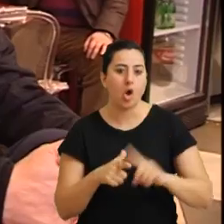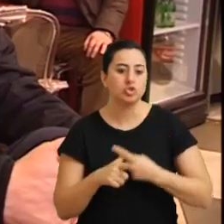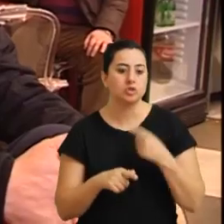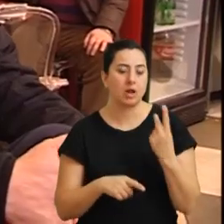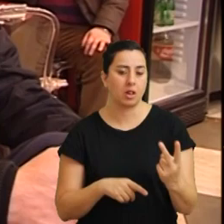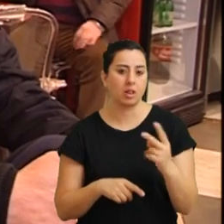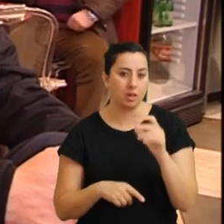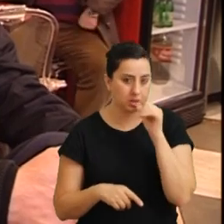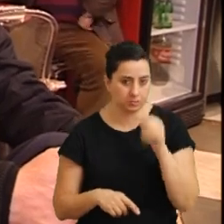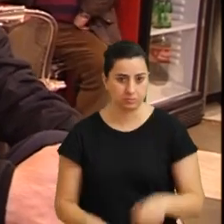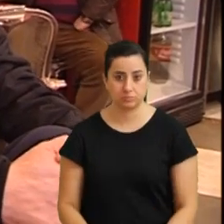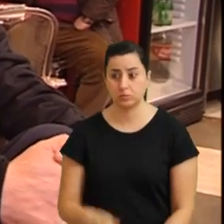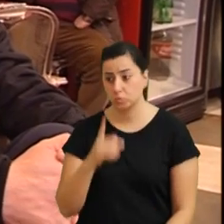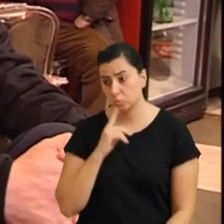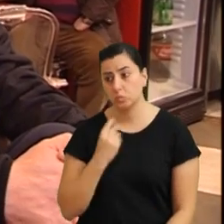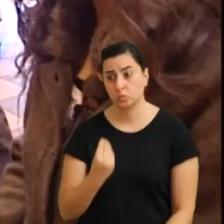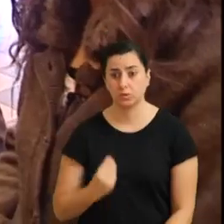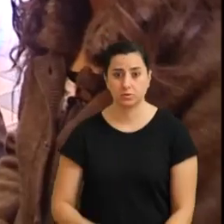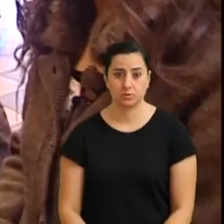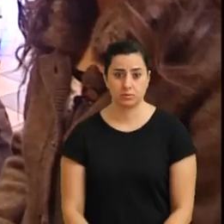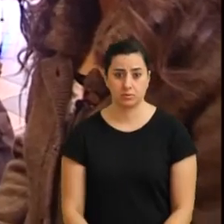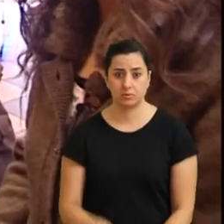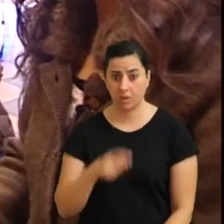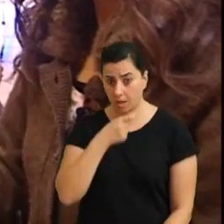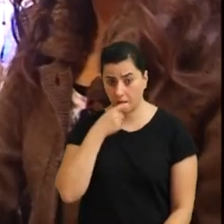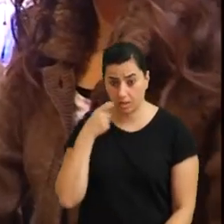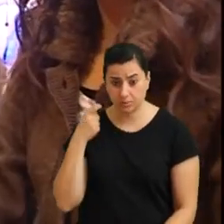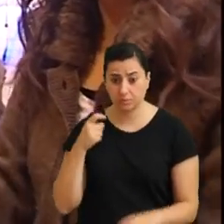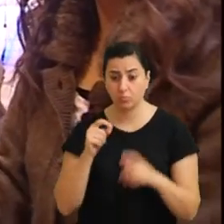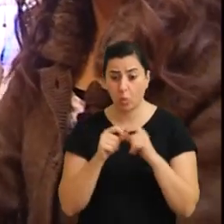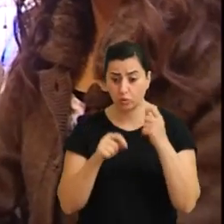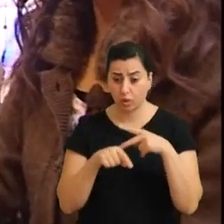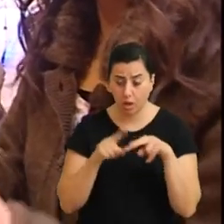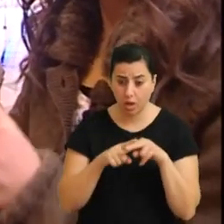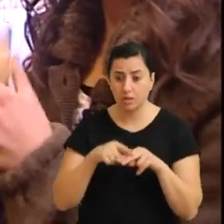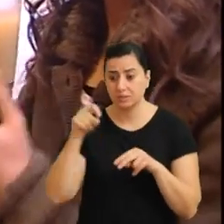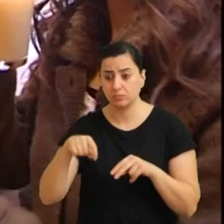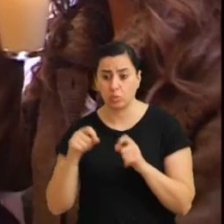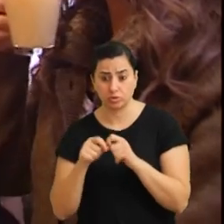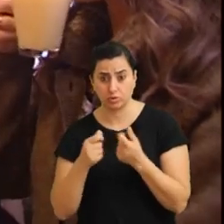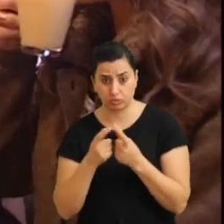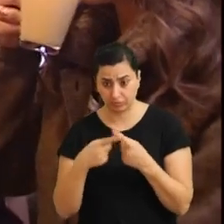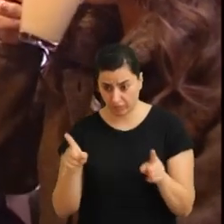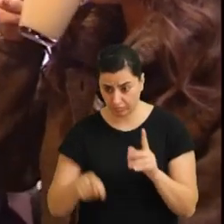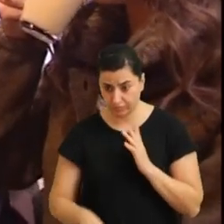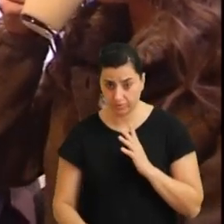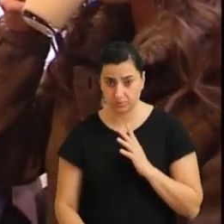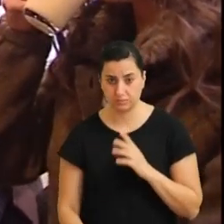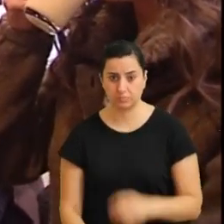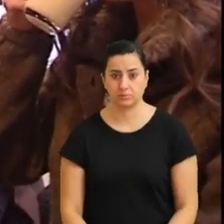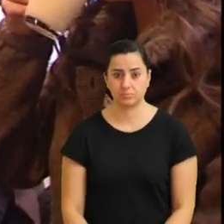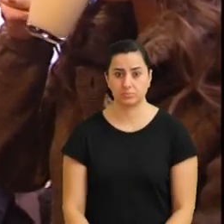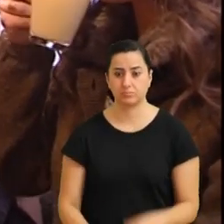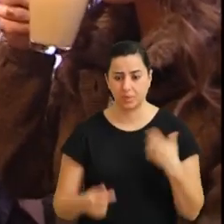boza içiyorsunuz şu anda. Sabri Usta, bir şey soracağım size. Şimdi eski boza yapımıyla şimdiki boza yapımı arasında sanırım ama bir fark varmış değil mi? Ben